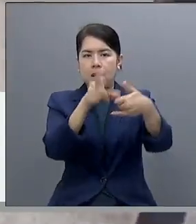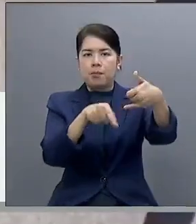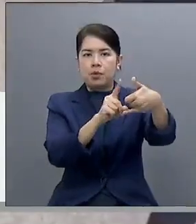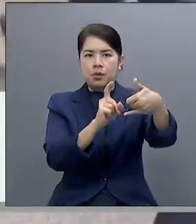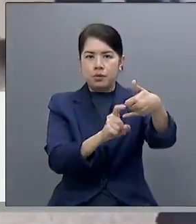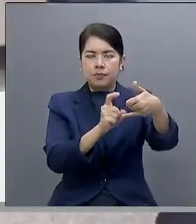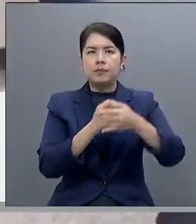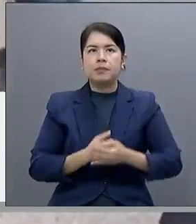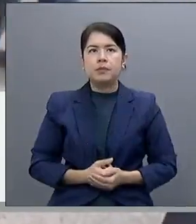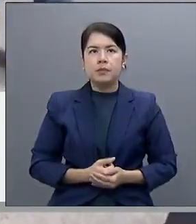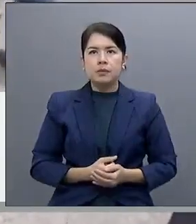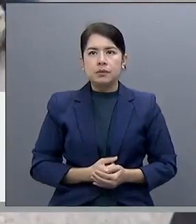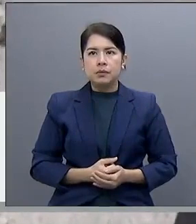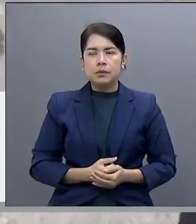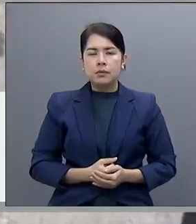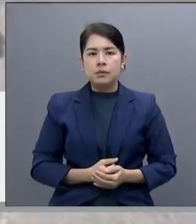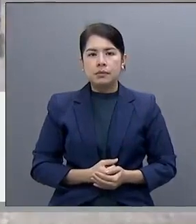งขึ้น